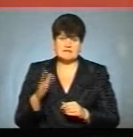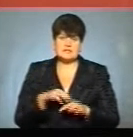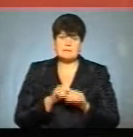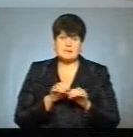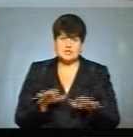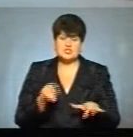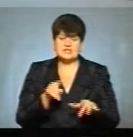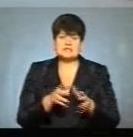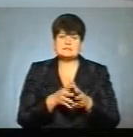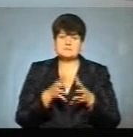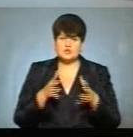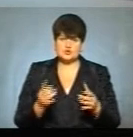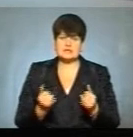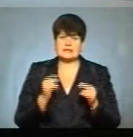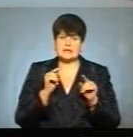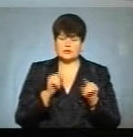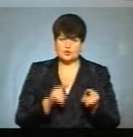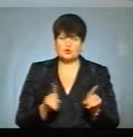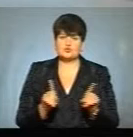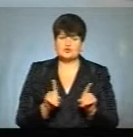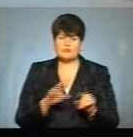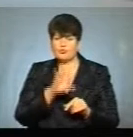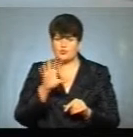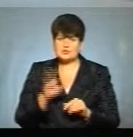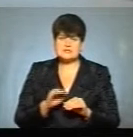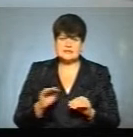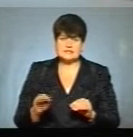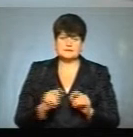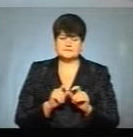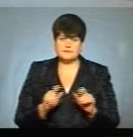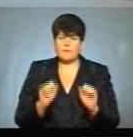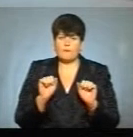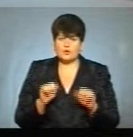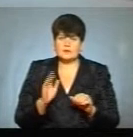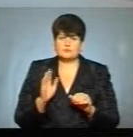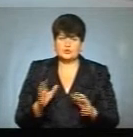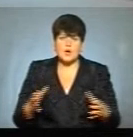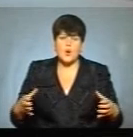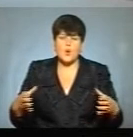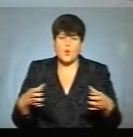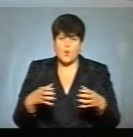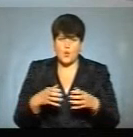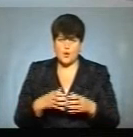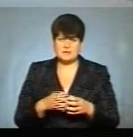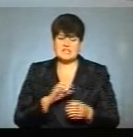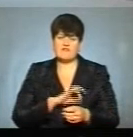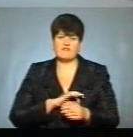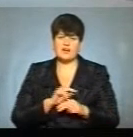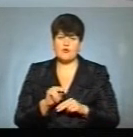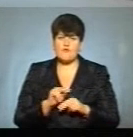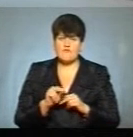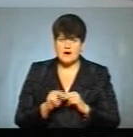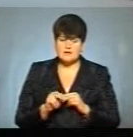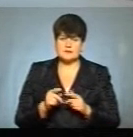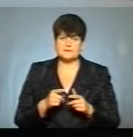їх збільшується для того, щоб усі діти дошкільного віку могли бути охоплені саме вихованням або, як ми